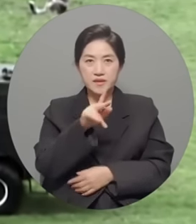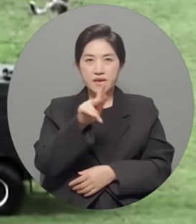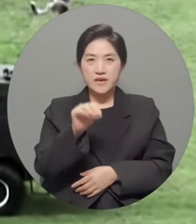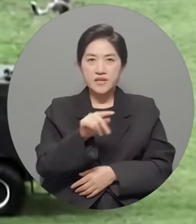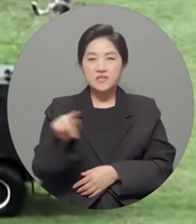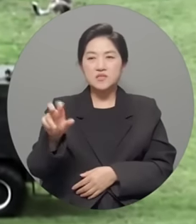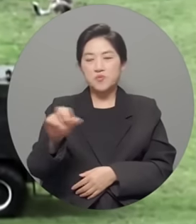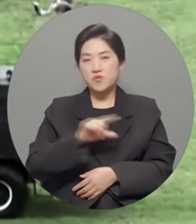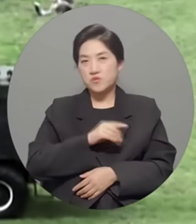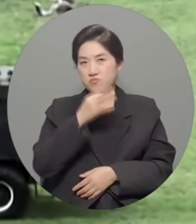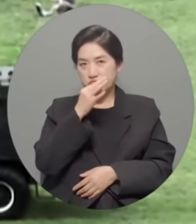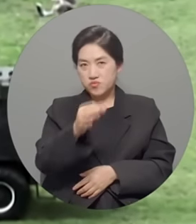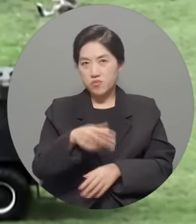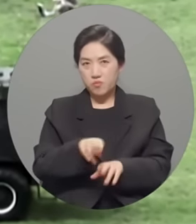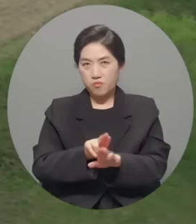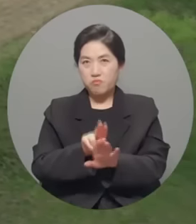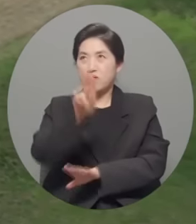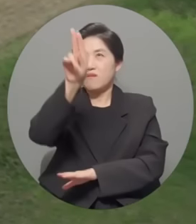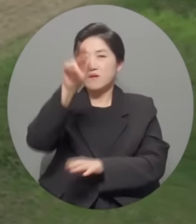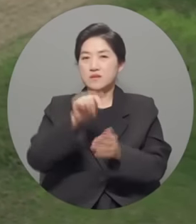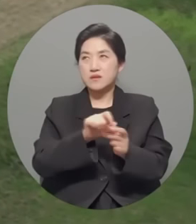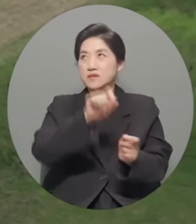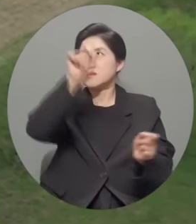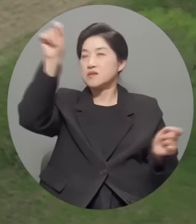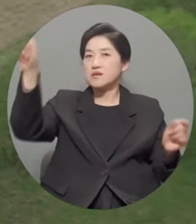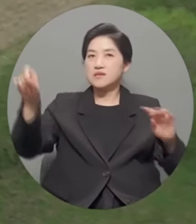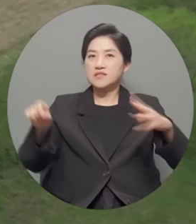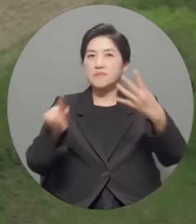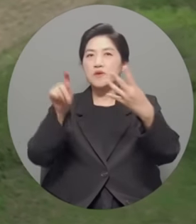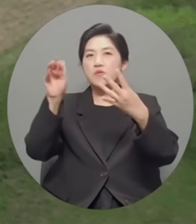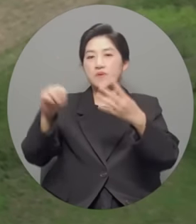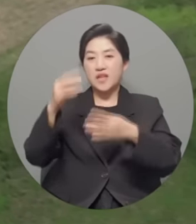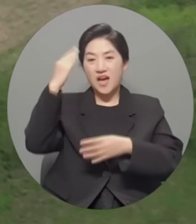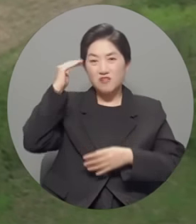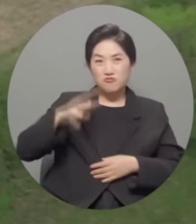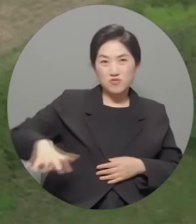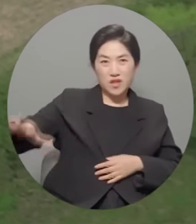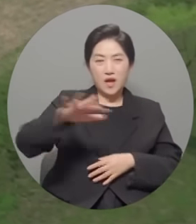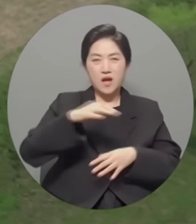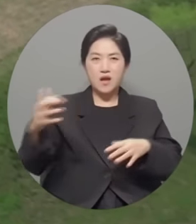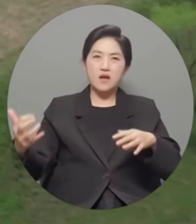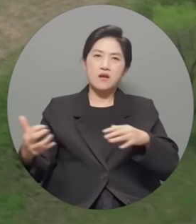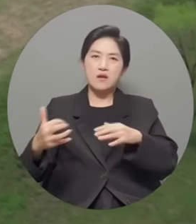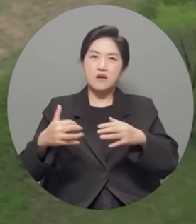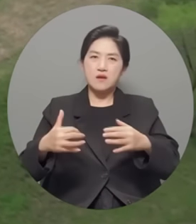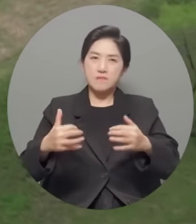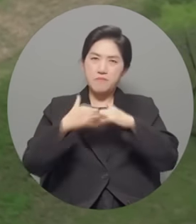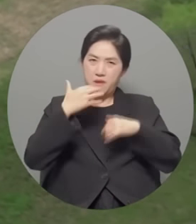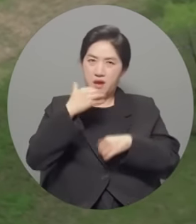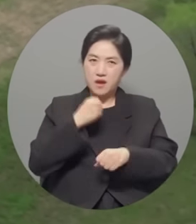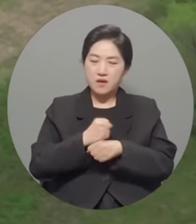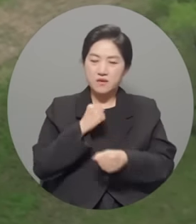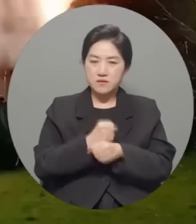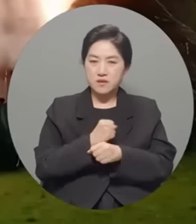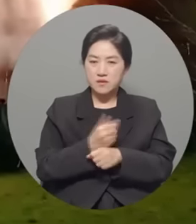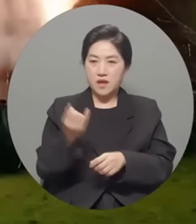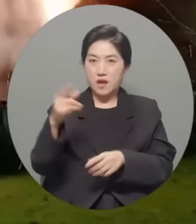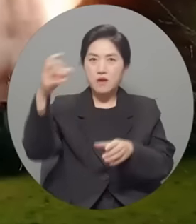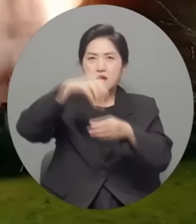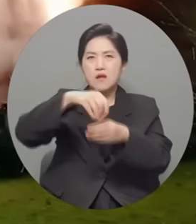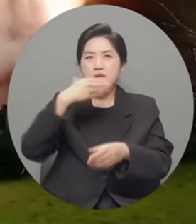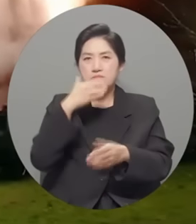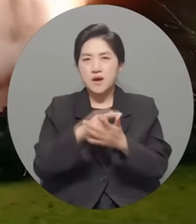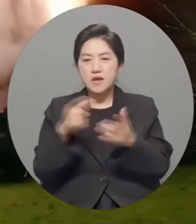KN-25로 불리는 이 방사포는 사거리 400km로 남한 전역을 타격권에 두고 있고 전술핵 탑재가 가능한